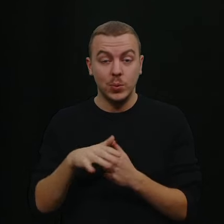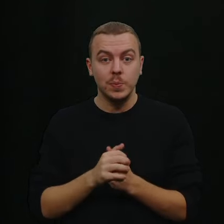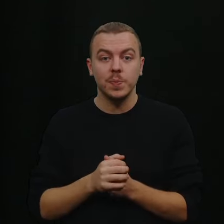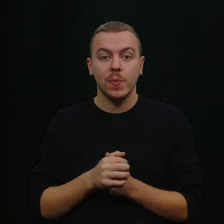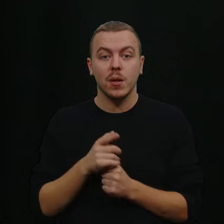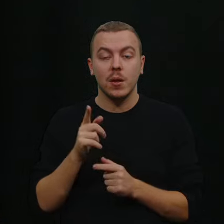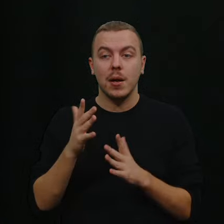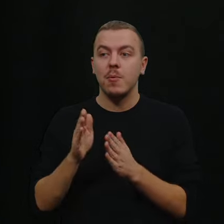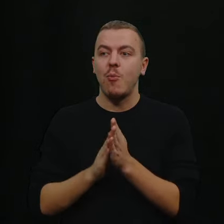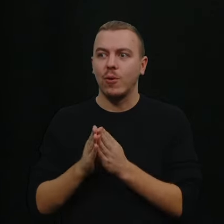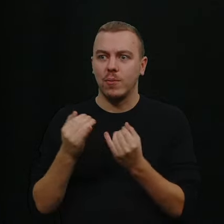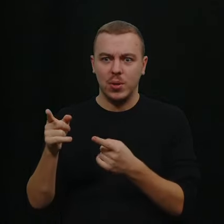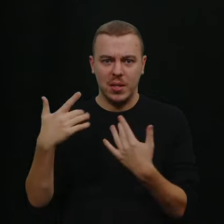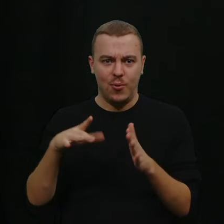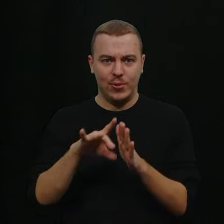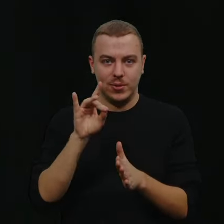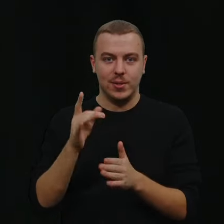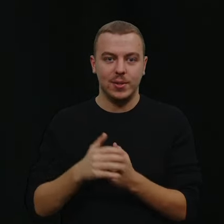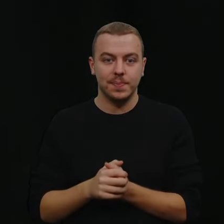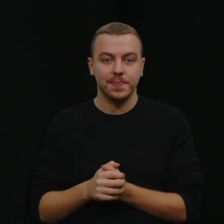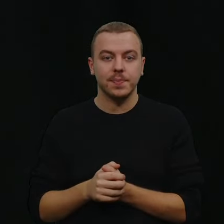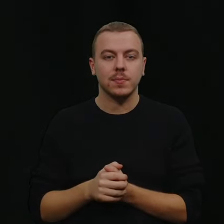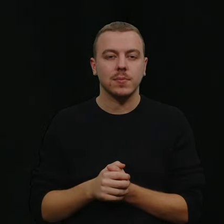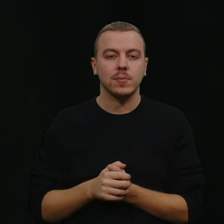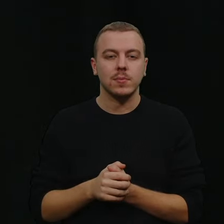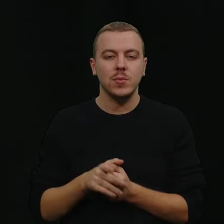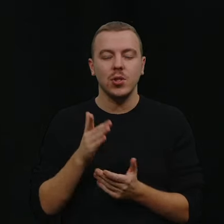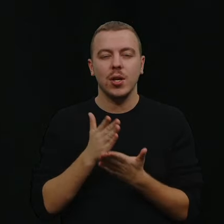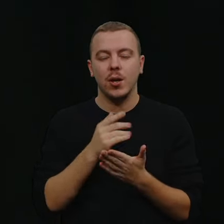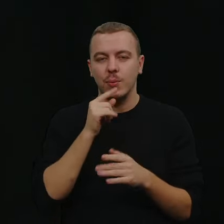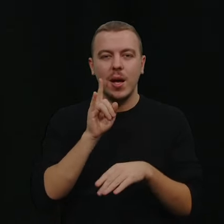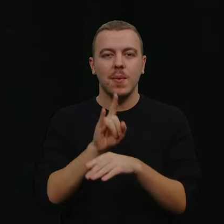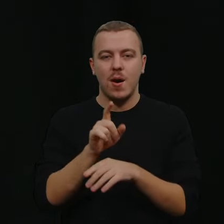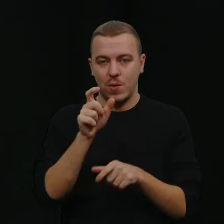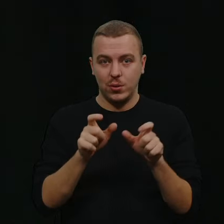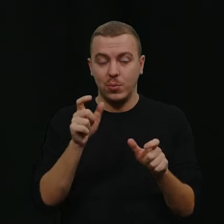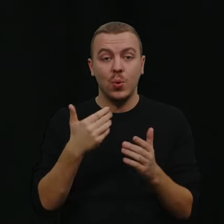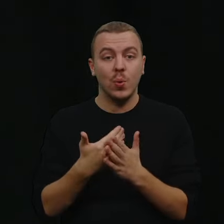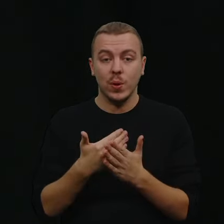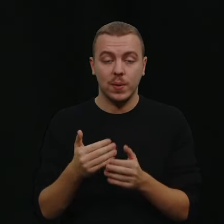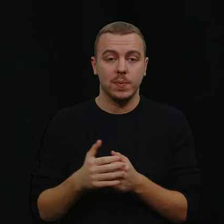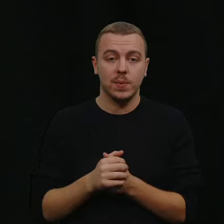jį motivuojat šiom kartu? Matot, čia paprasčiausiai yra tam tikra apgaulė žmonių, dėl to, kad